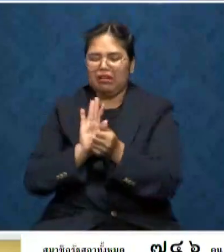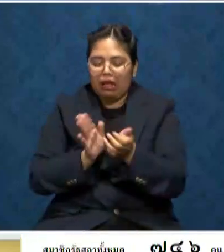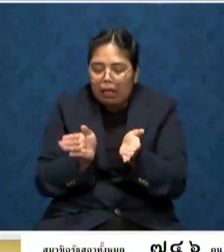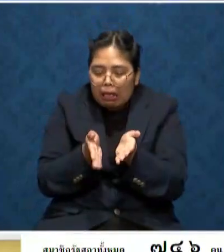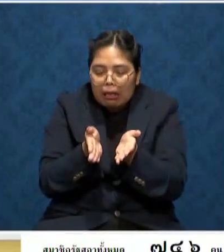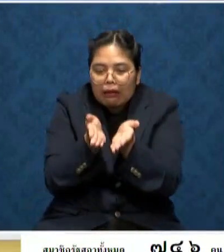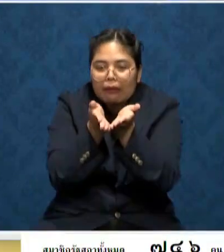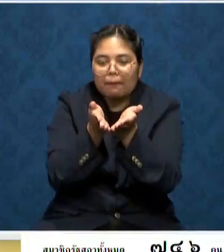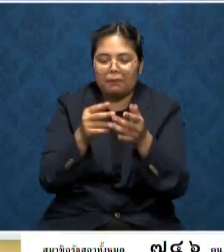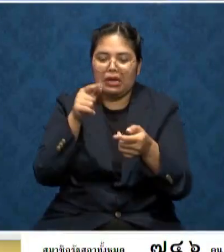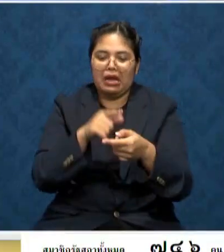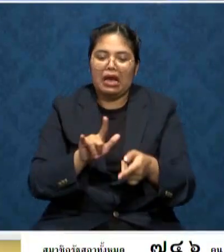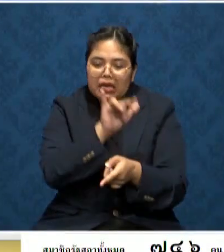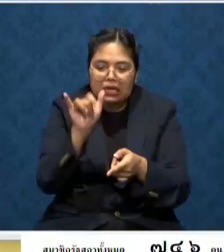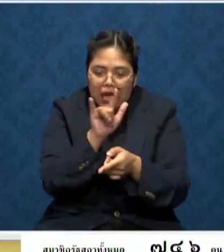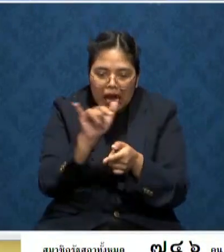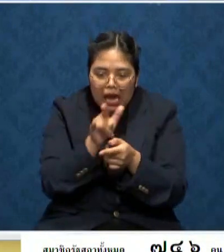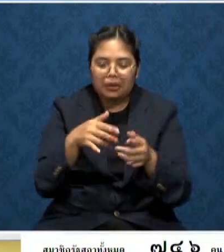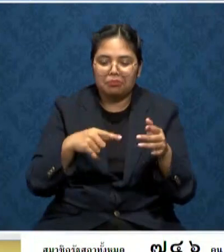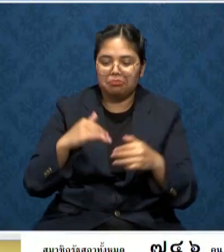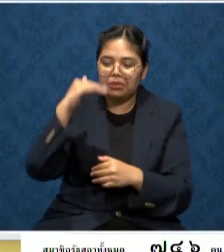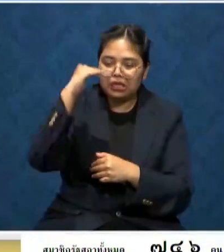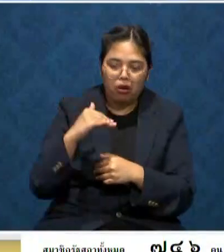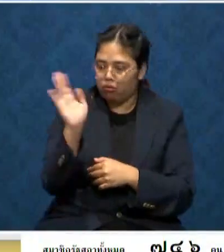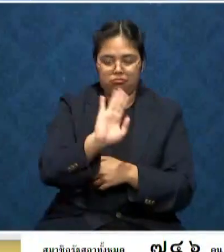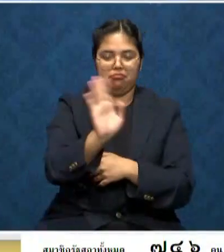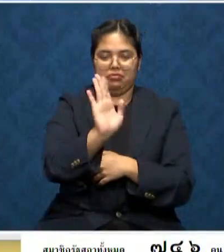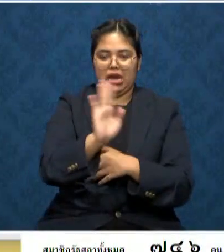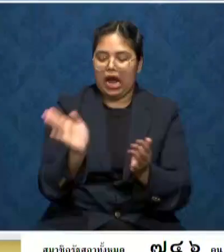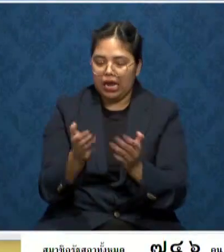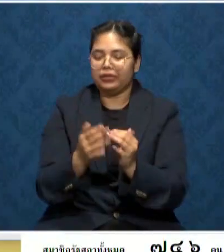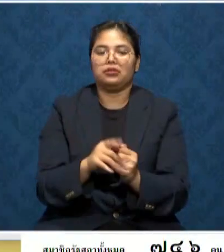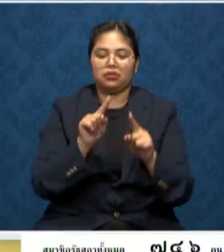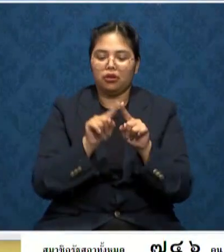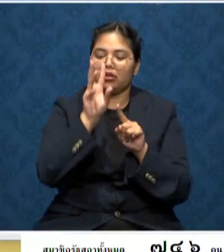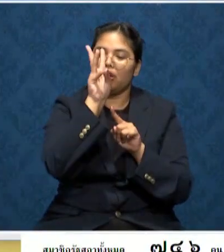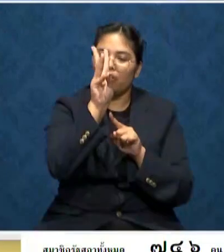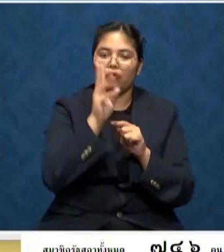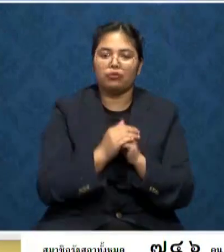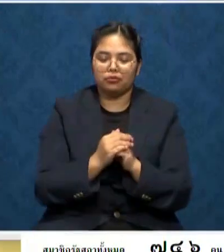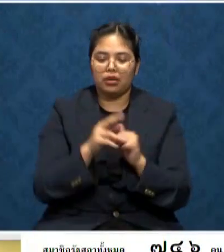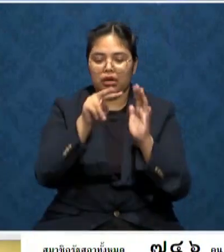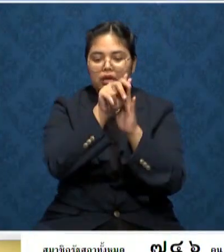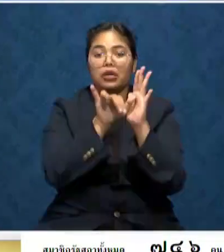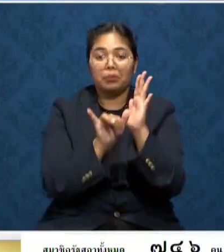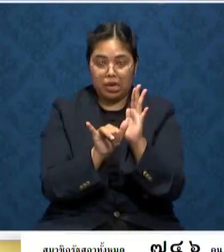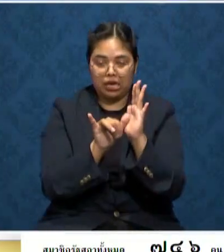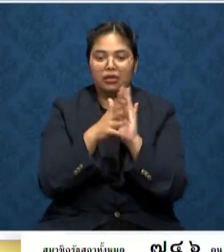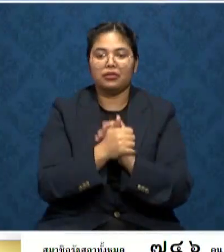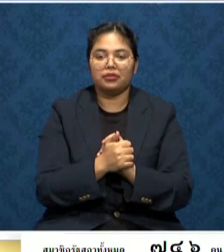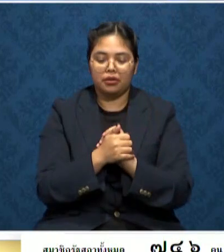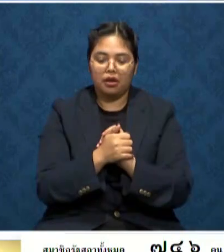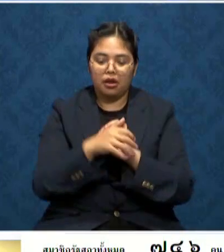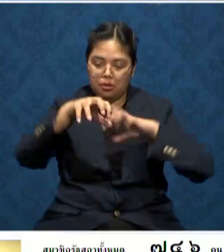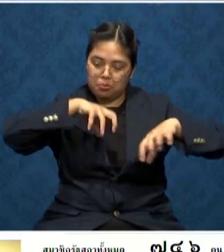ข่่าที่ร้อง หรือกลุมผลประโยชนใดเปนการเฉพาะและข้อที่หก Trick ครัNayobai และการ